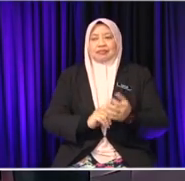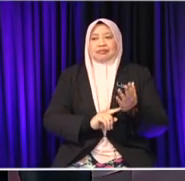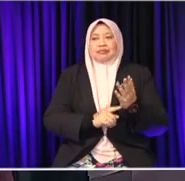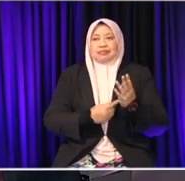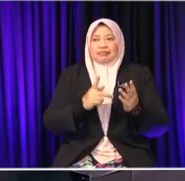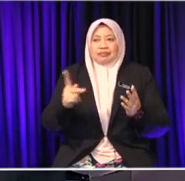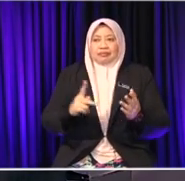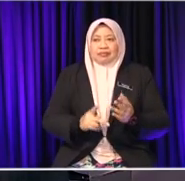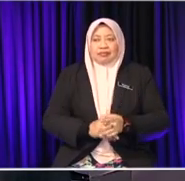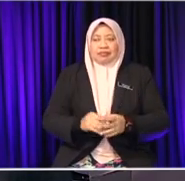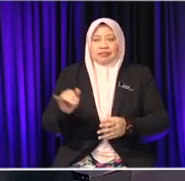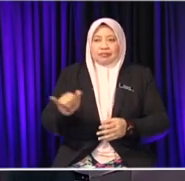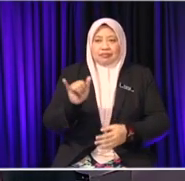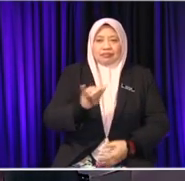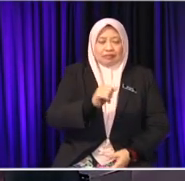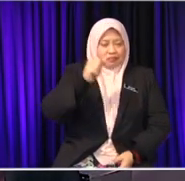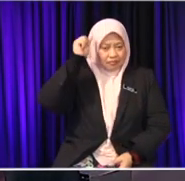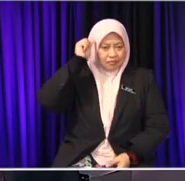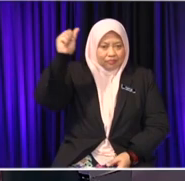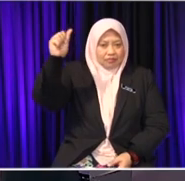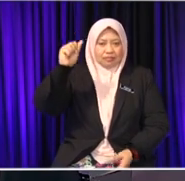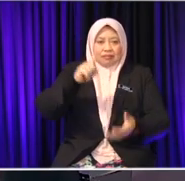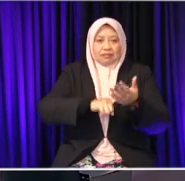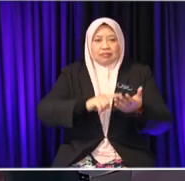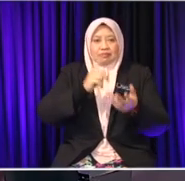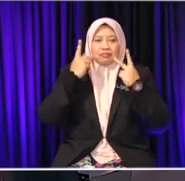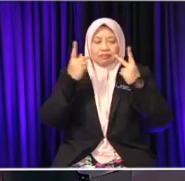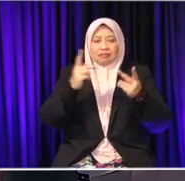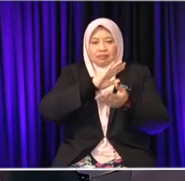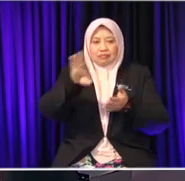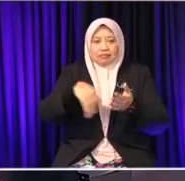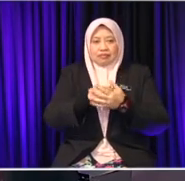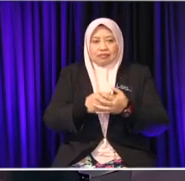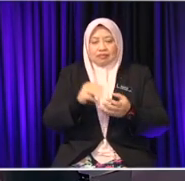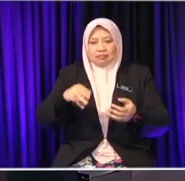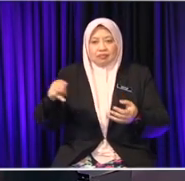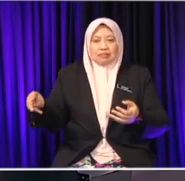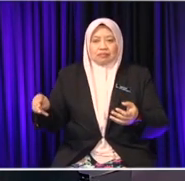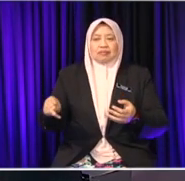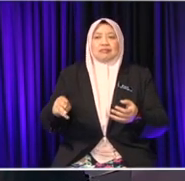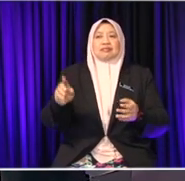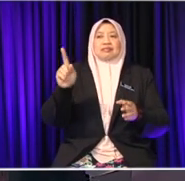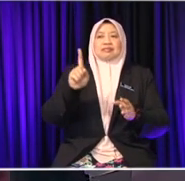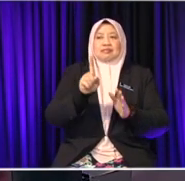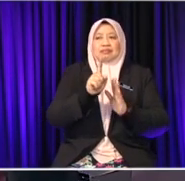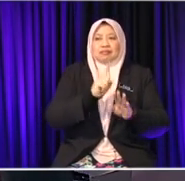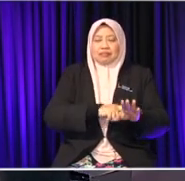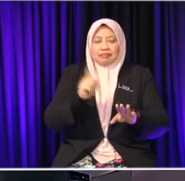bismillahirrahmanirrahim assalamualaikum warahmatullahi wabarakatuh Apa kabar semua anak-anak di luar sana Di mana saja anda berada